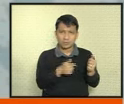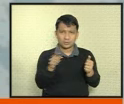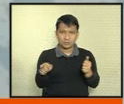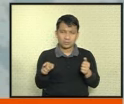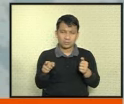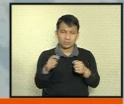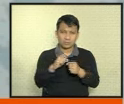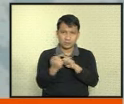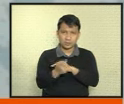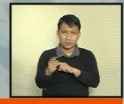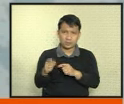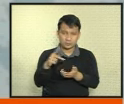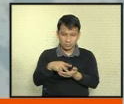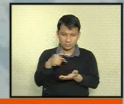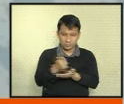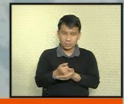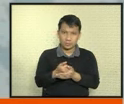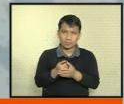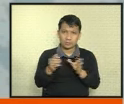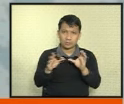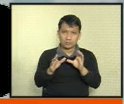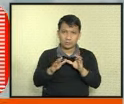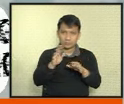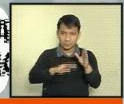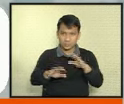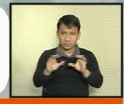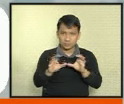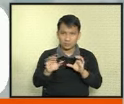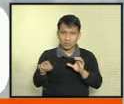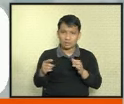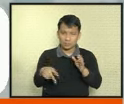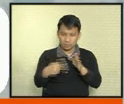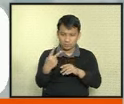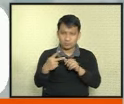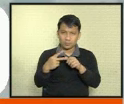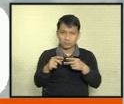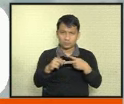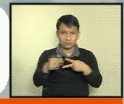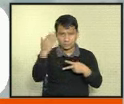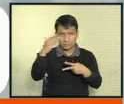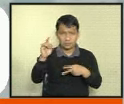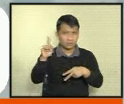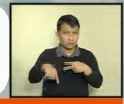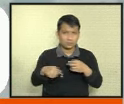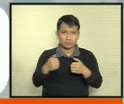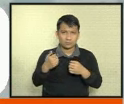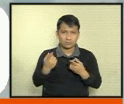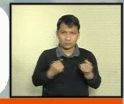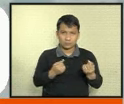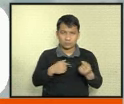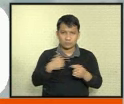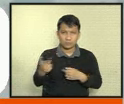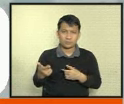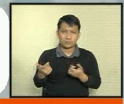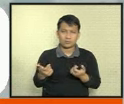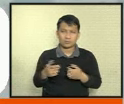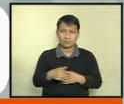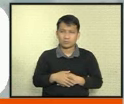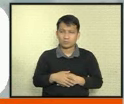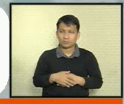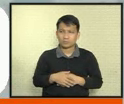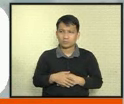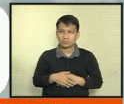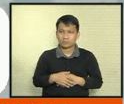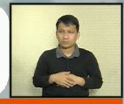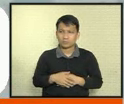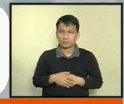ng passport at birth certificate na alam niya bawal yon unang-una, tapos pangalawa, alam niya na hindi niya kayang gawin yon. Kaya nga, in the end, niripan niya yung pera. Kaya ito na lang po,